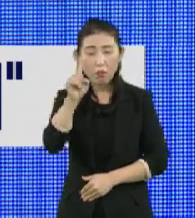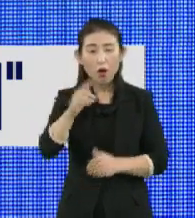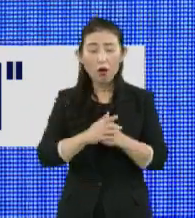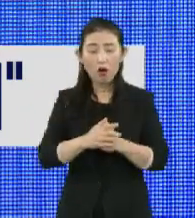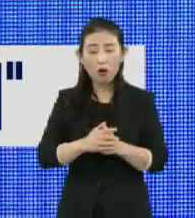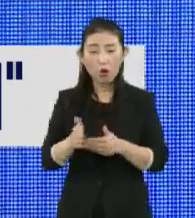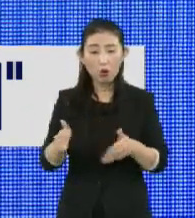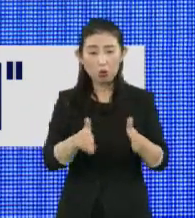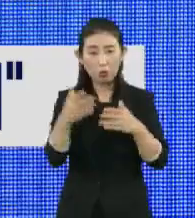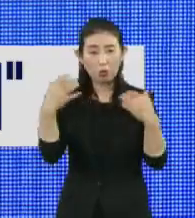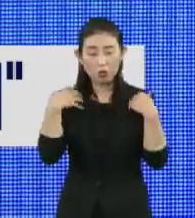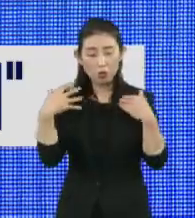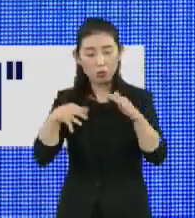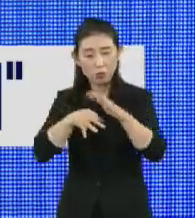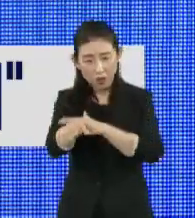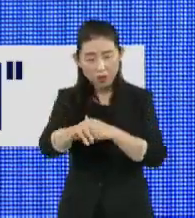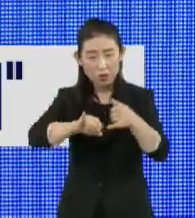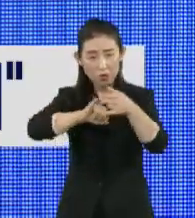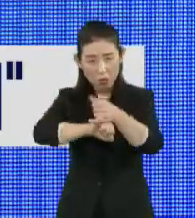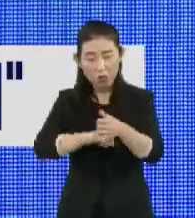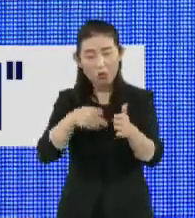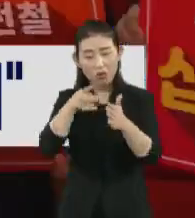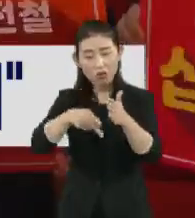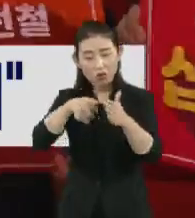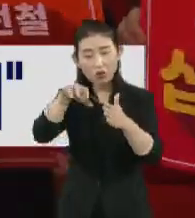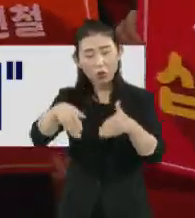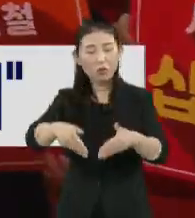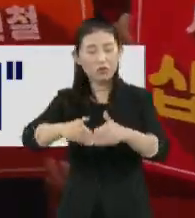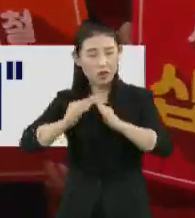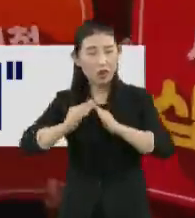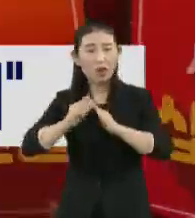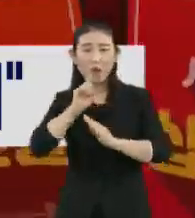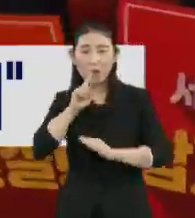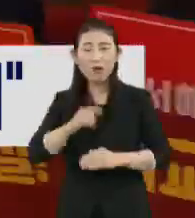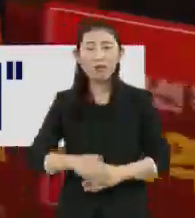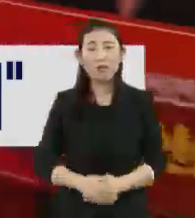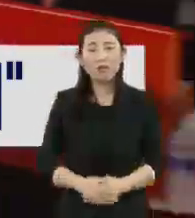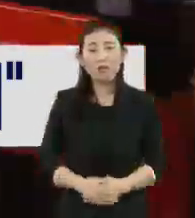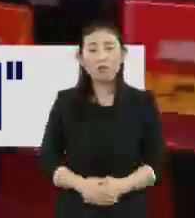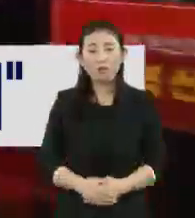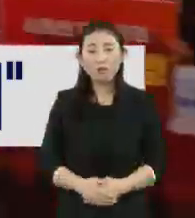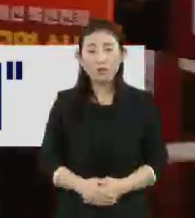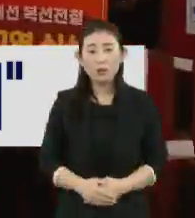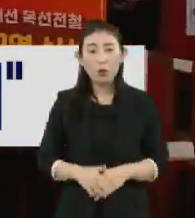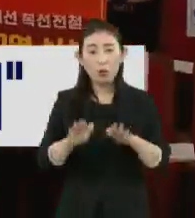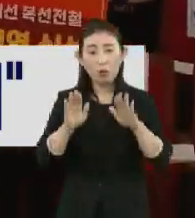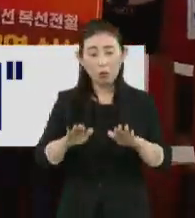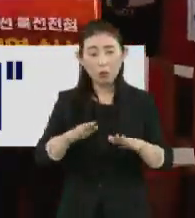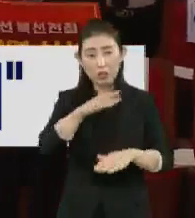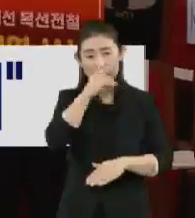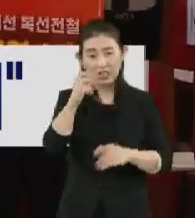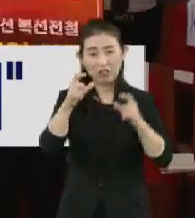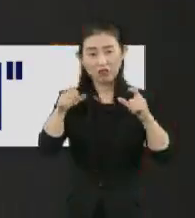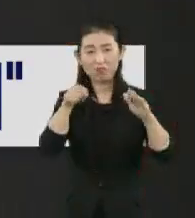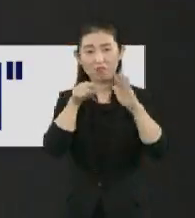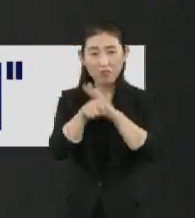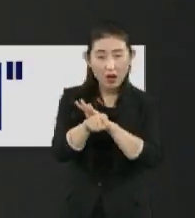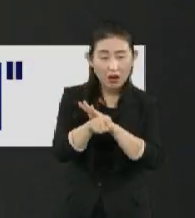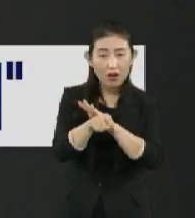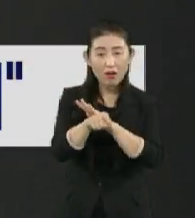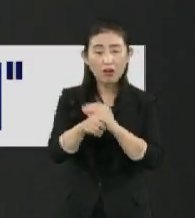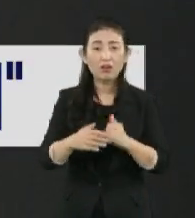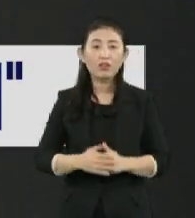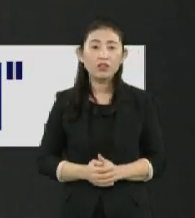해서라도 역사 신설을 추진하겠다는 뜻을 재차 확인했습니다 양승조 충남지사 는 오늘 예산군 을 찾은 자리에서